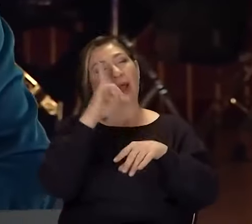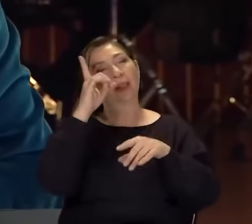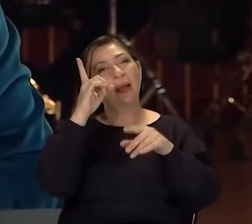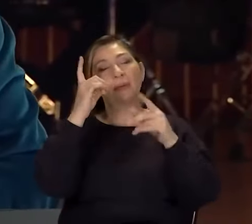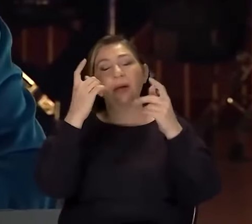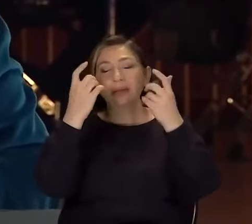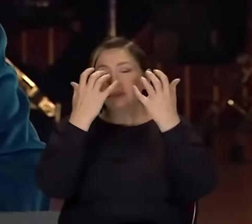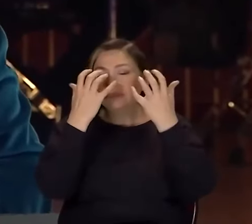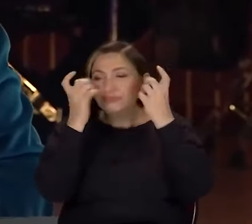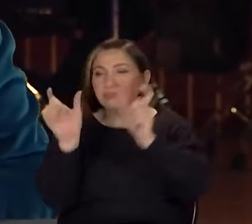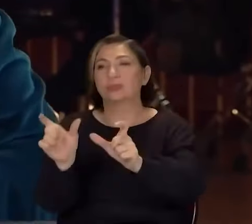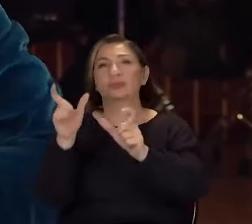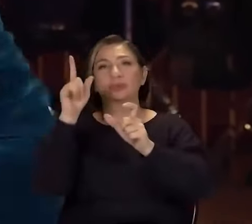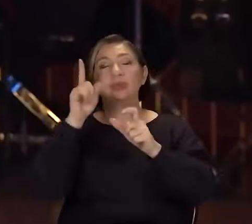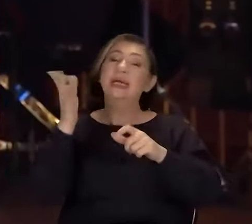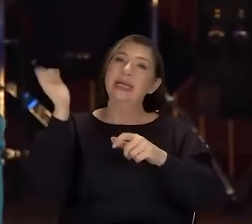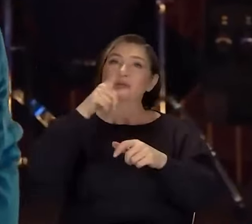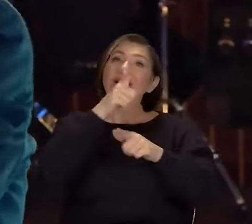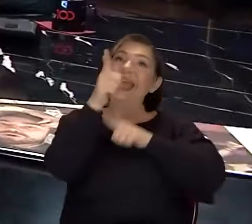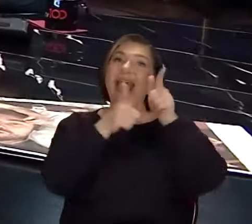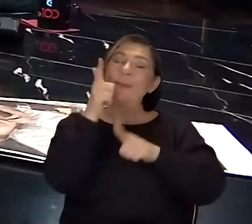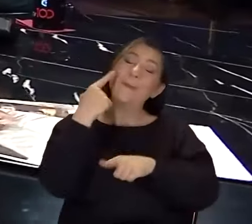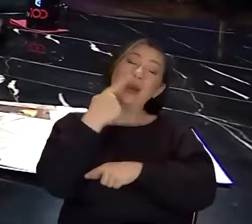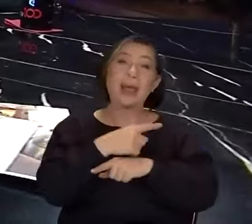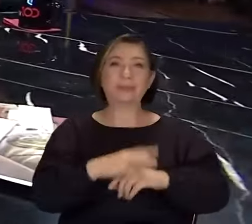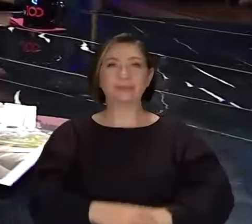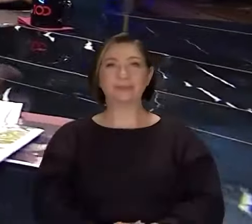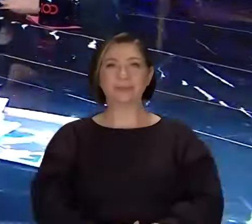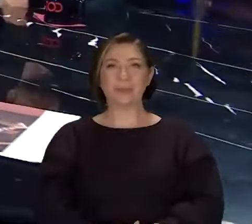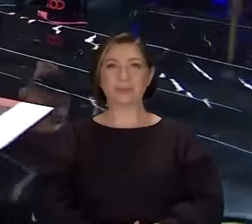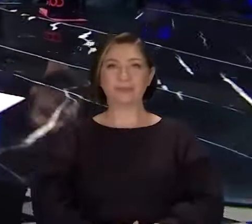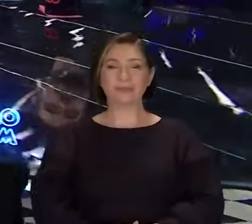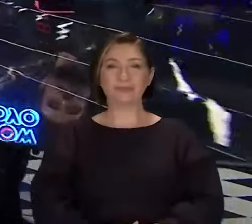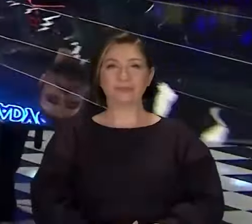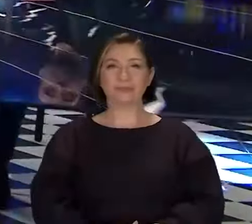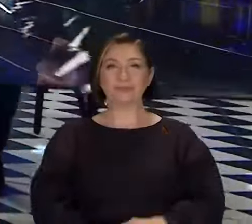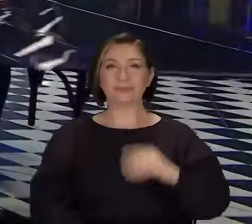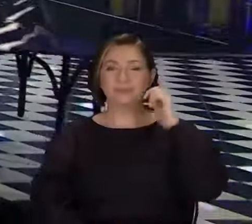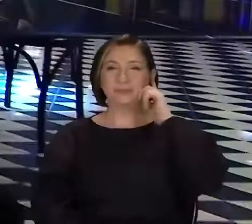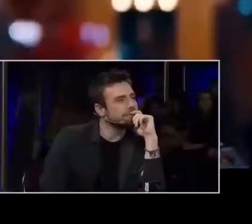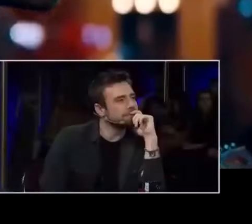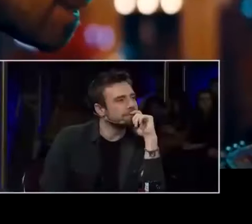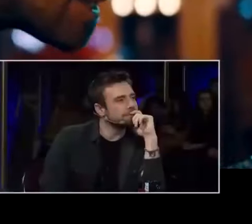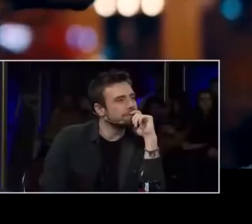Allah başımızdan eksik etmesin. Tabii ki önemli. Gel şimdi şu klibe bakalım. Bakalım.